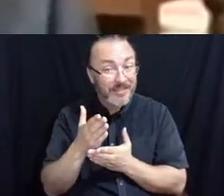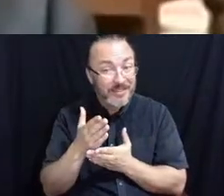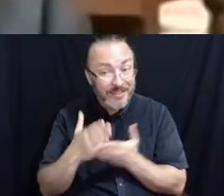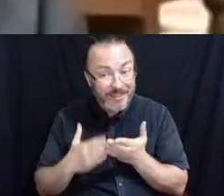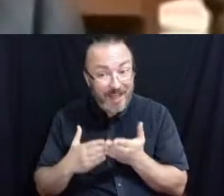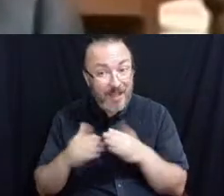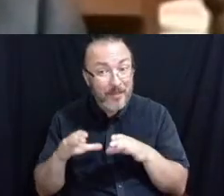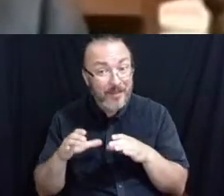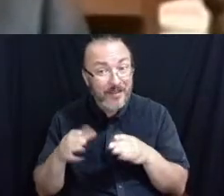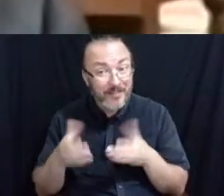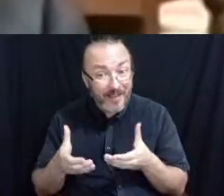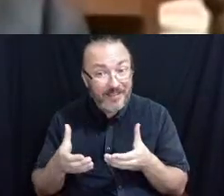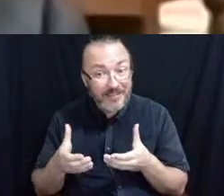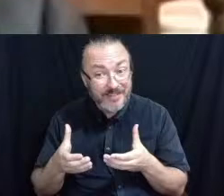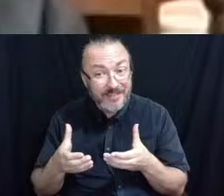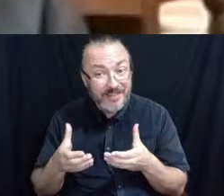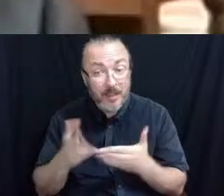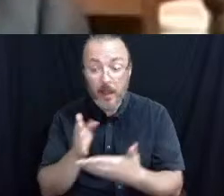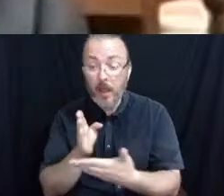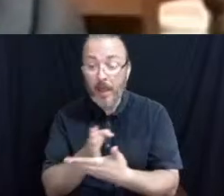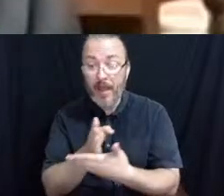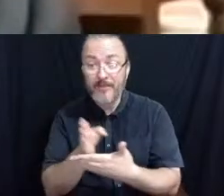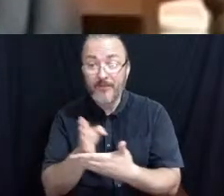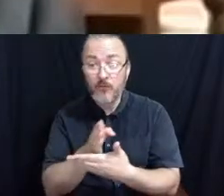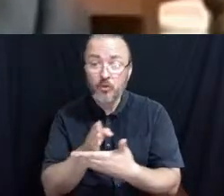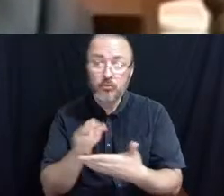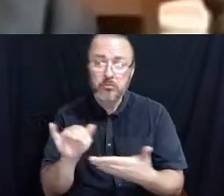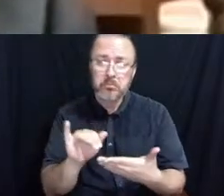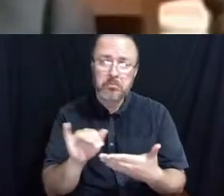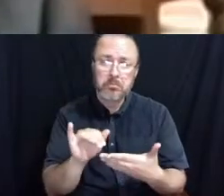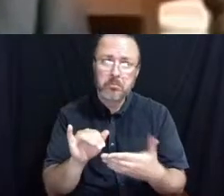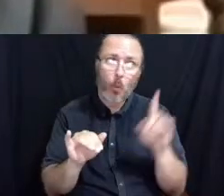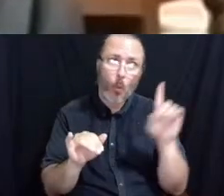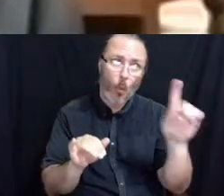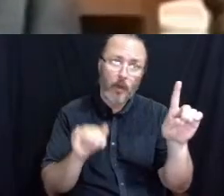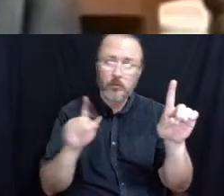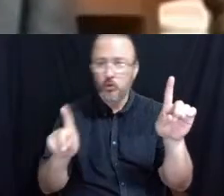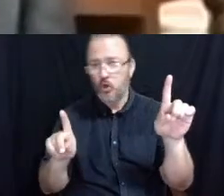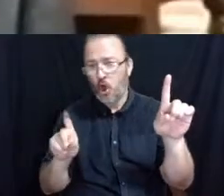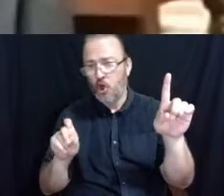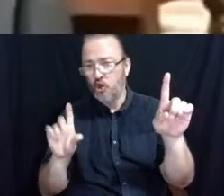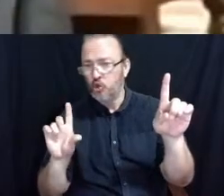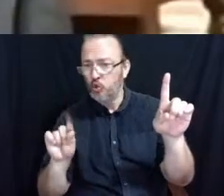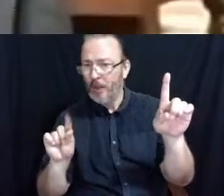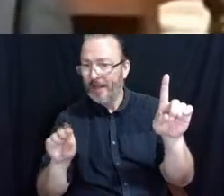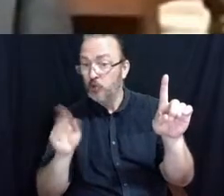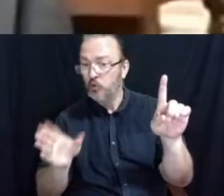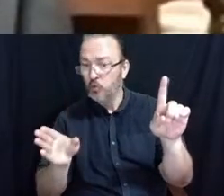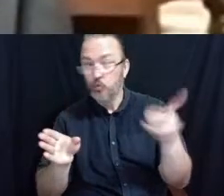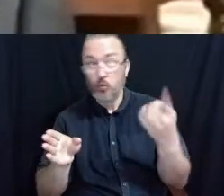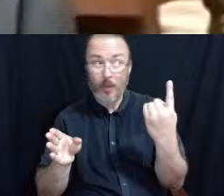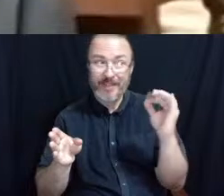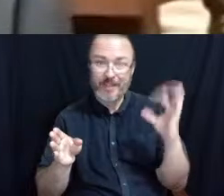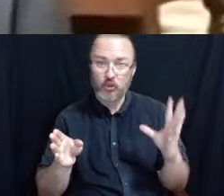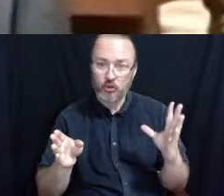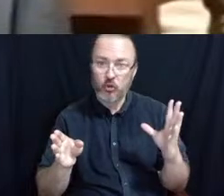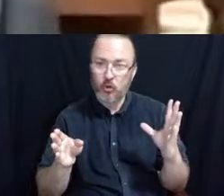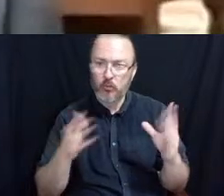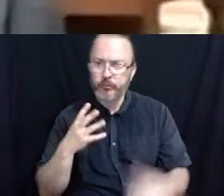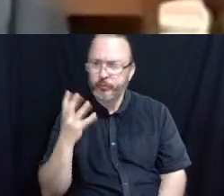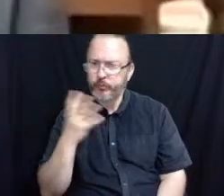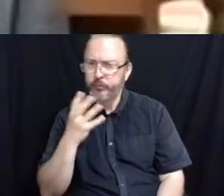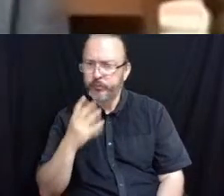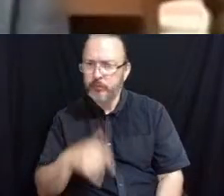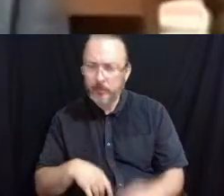peut trouver des salles de classe où il peut y avoir un enseignant pour 120 élèves.